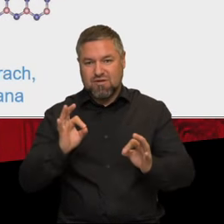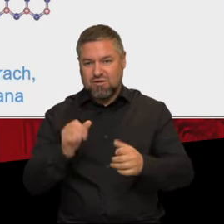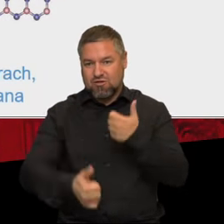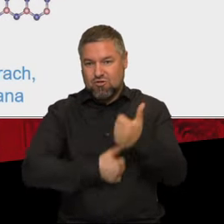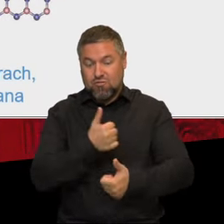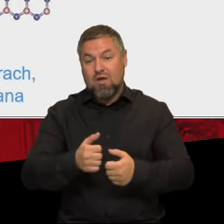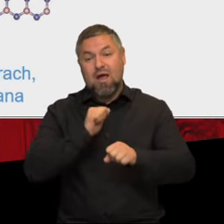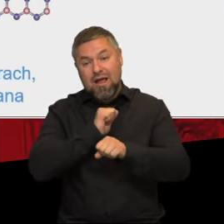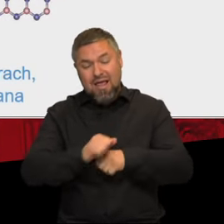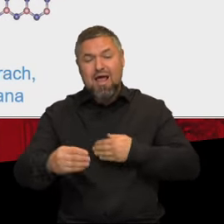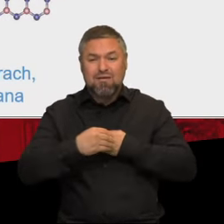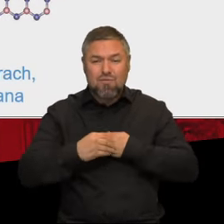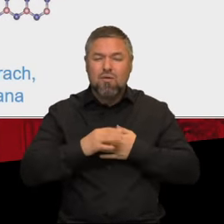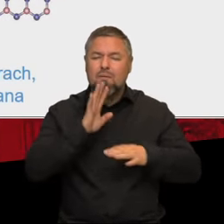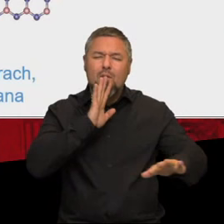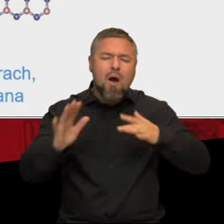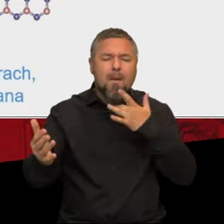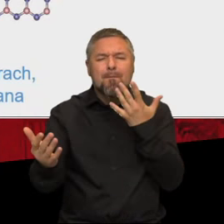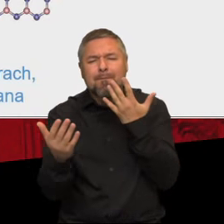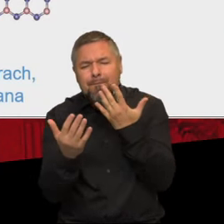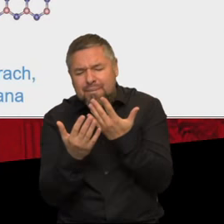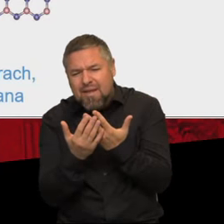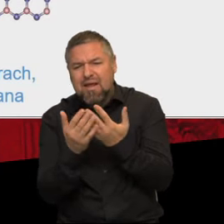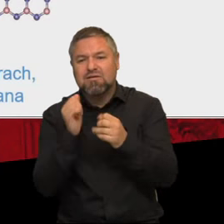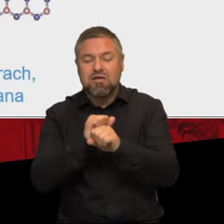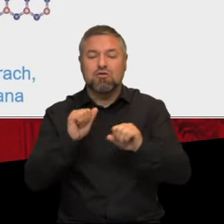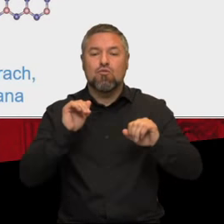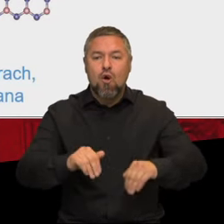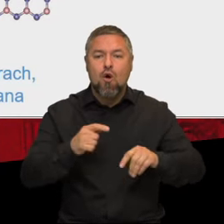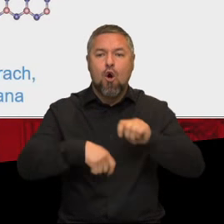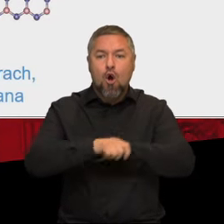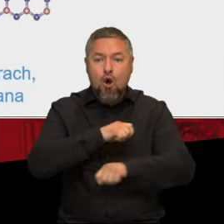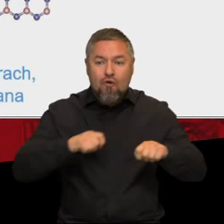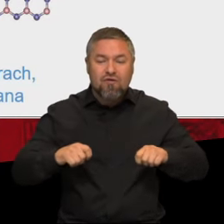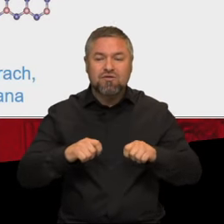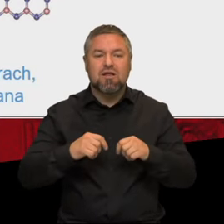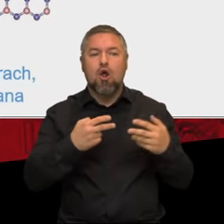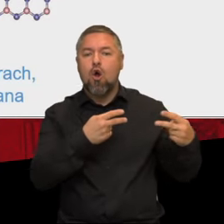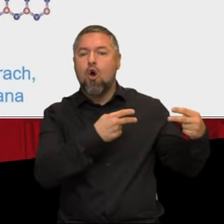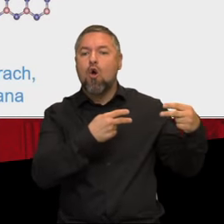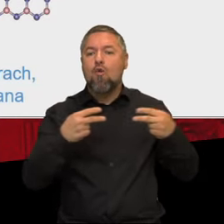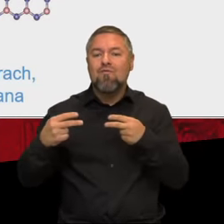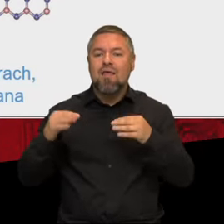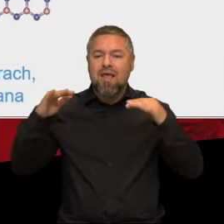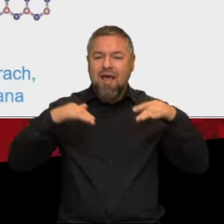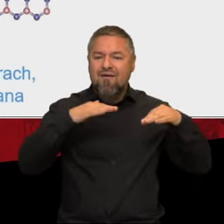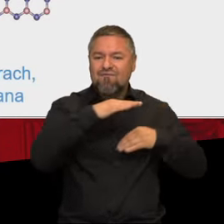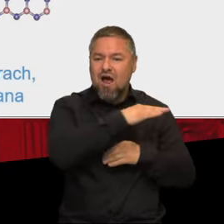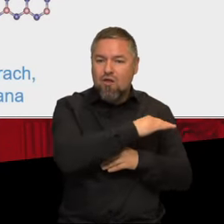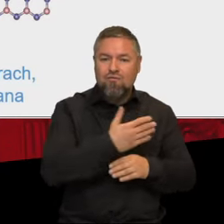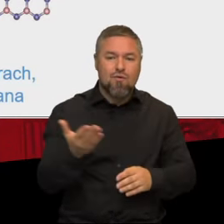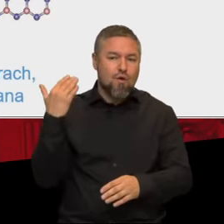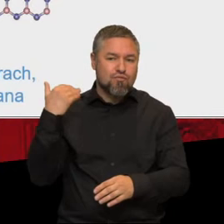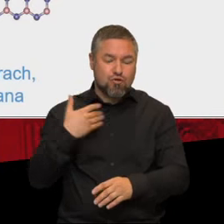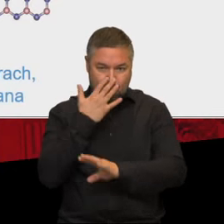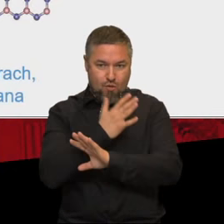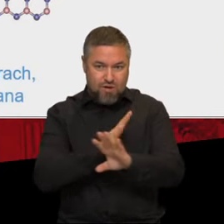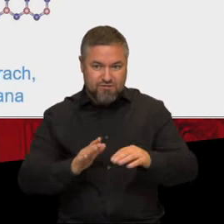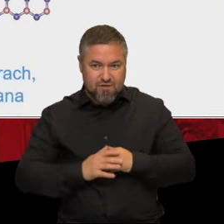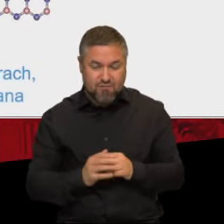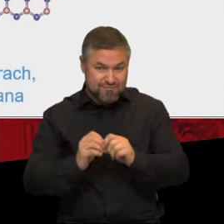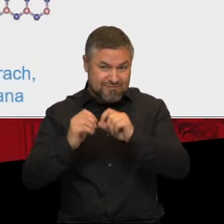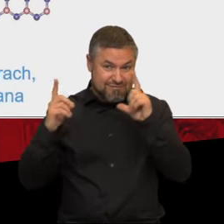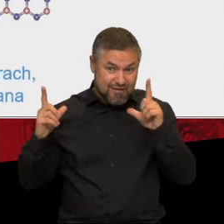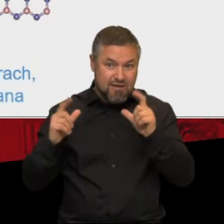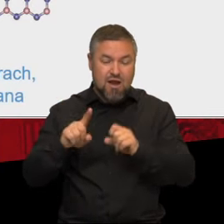przeprowadzenia. Oczywiście istnieją metody przybliżone, które pozwalają nam rozwiązać równanie falowe, które było na poprzednim slajdzie, ale one też